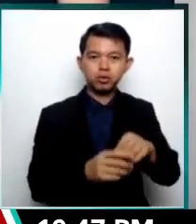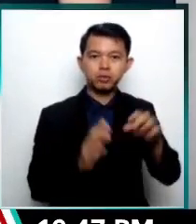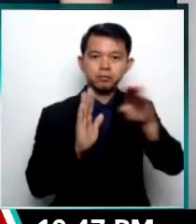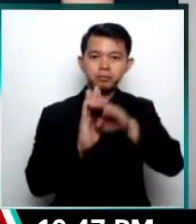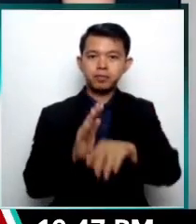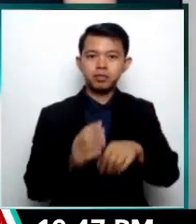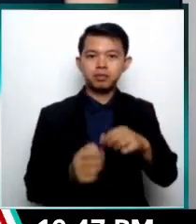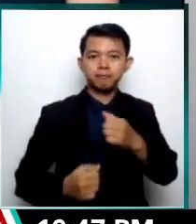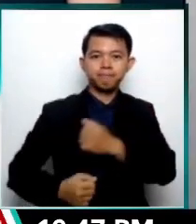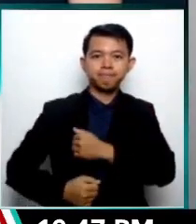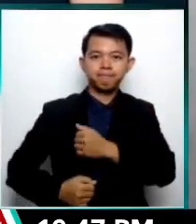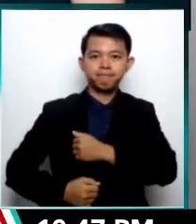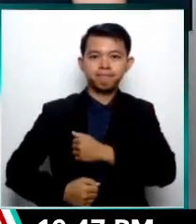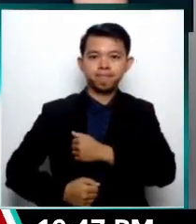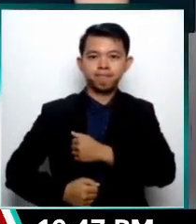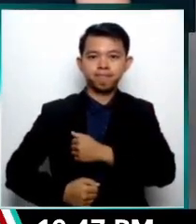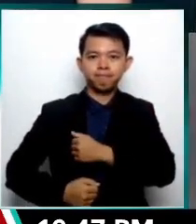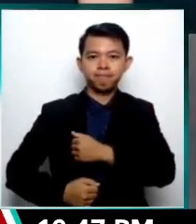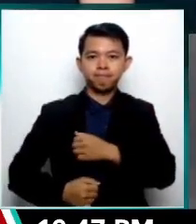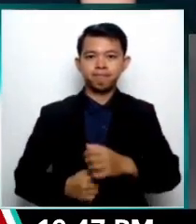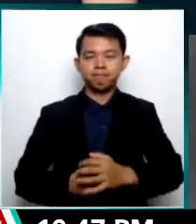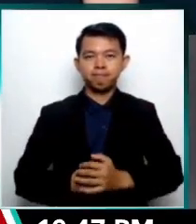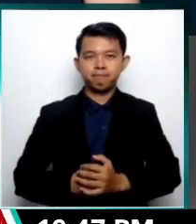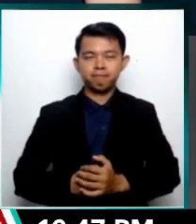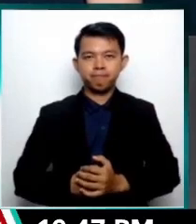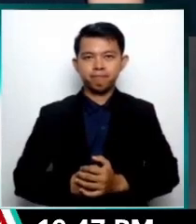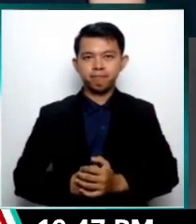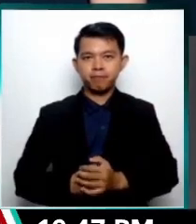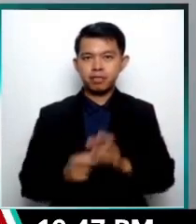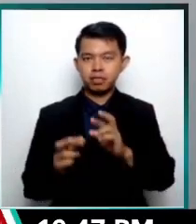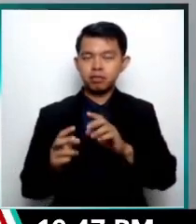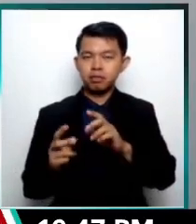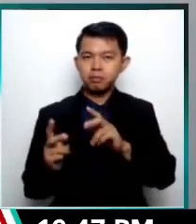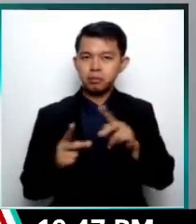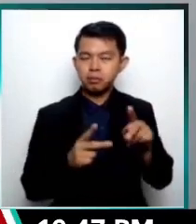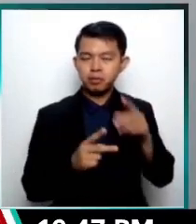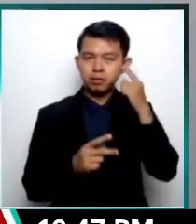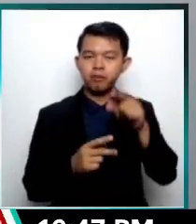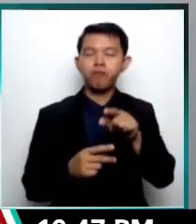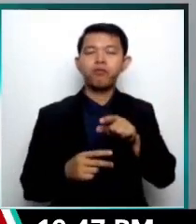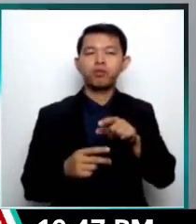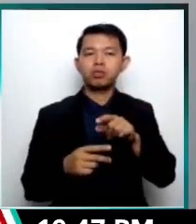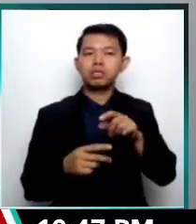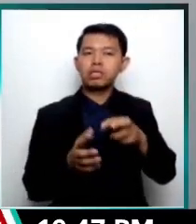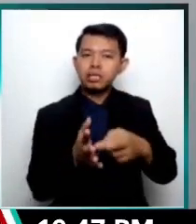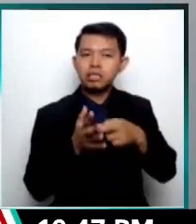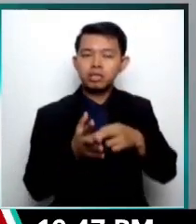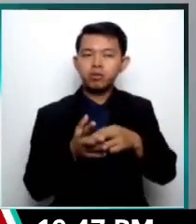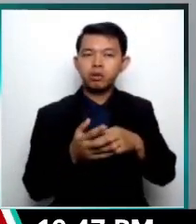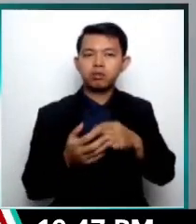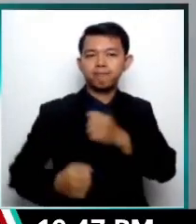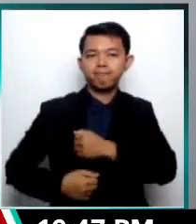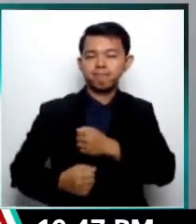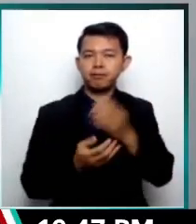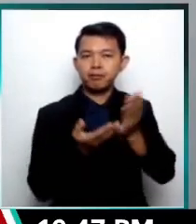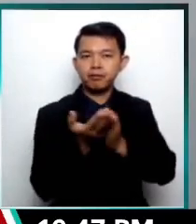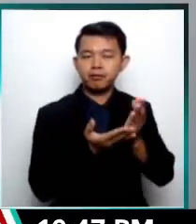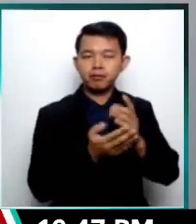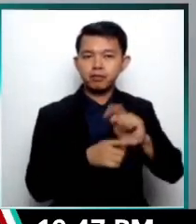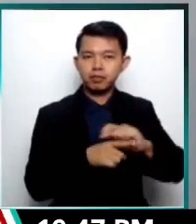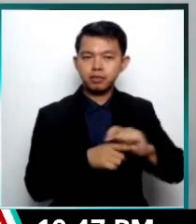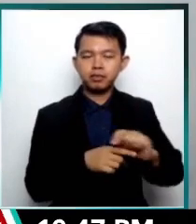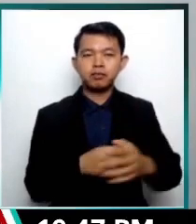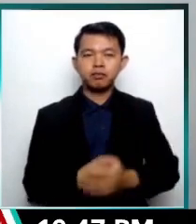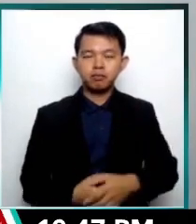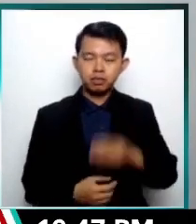Army habang kinukumpleto ang kanilang mandatory service. Mensahe ni Jungkook sa fans, nakakalungkot